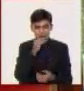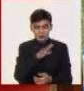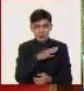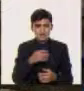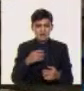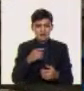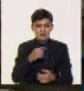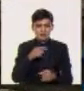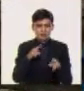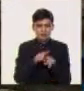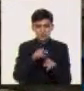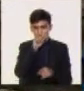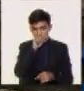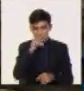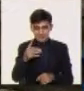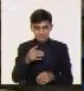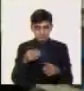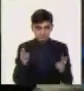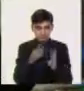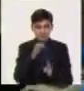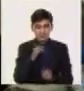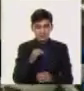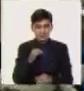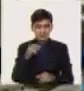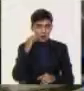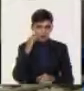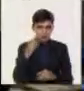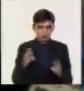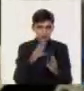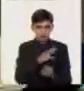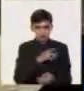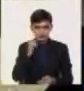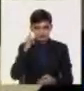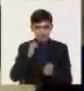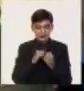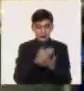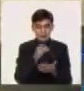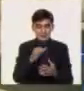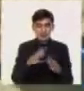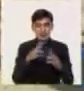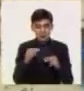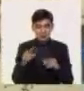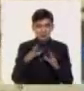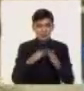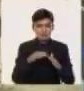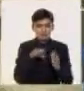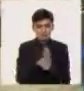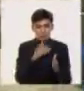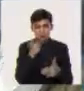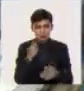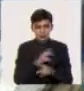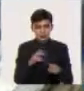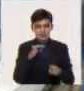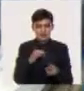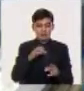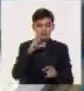кот и любимый попугай детей, вспоминает Наталья Малецкая. К счастью, никого из членов семьи в доме не было, поэтому человеческих